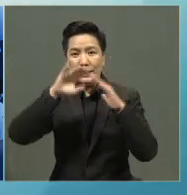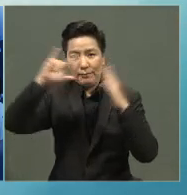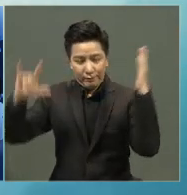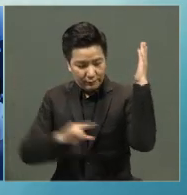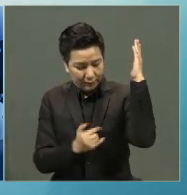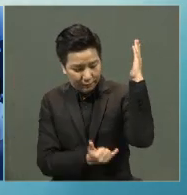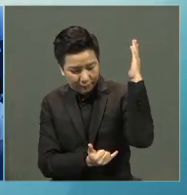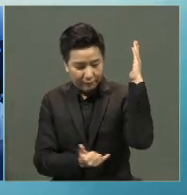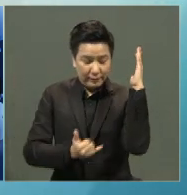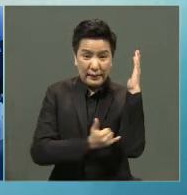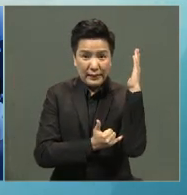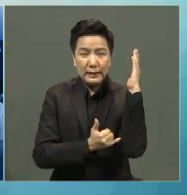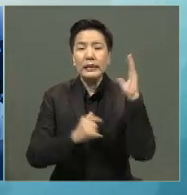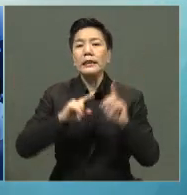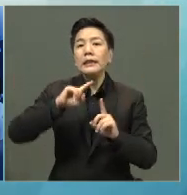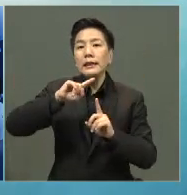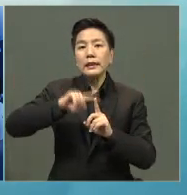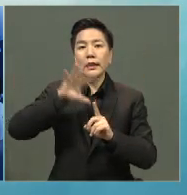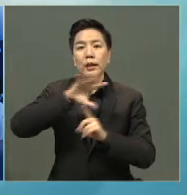ปีกลับมาจากทางประเทศสวิสเอาดิอาราเบียนะคะผ่านทางด่านปาดังเบซาร์เข้าไทยเมื่อวันที่24